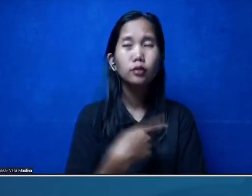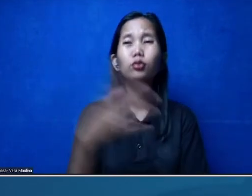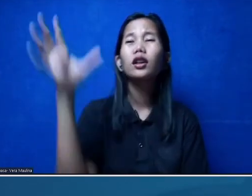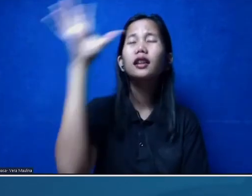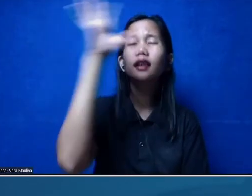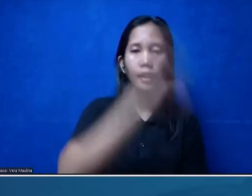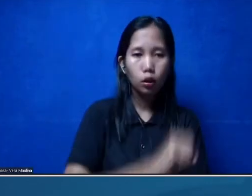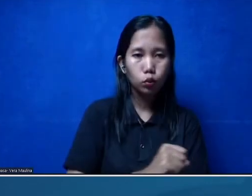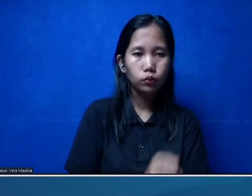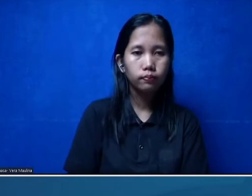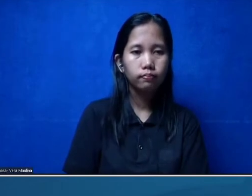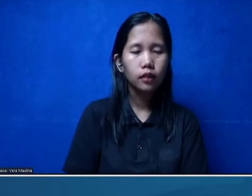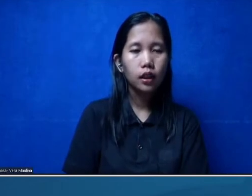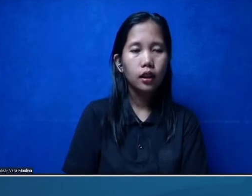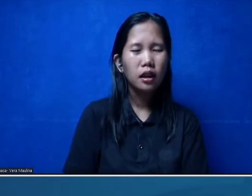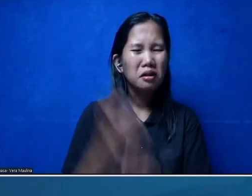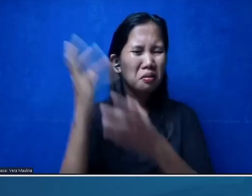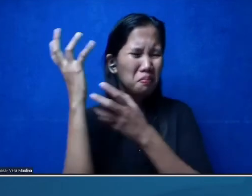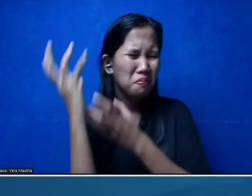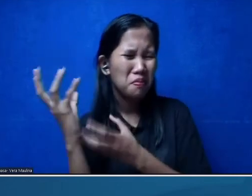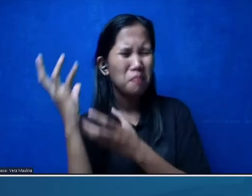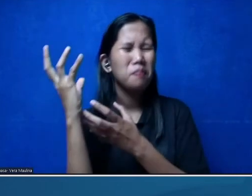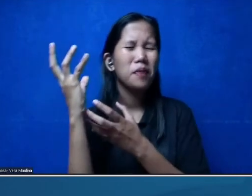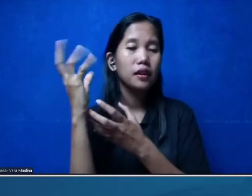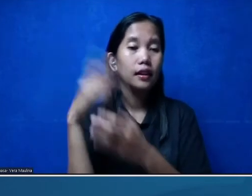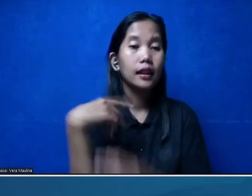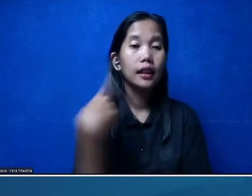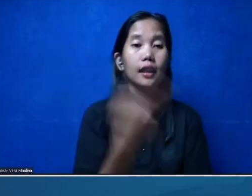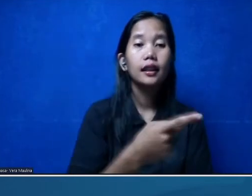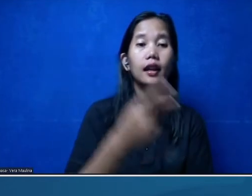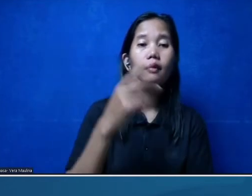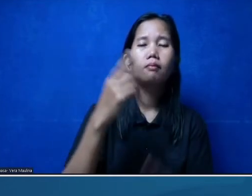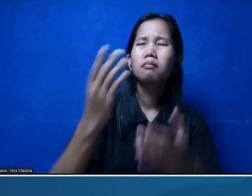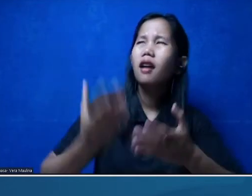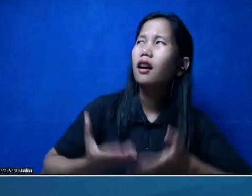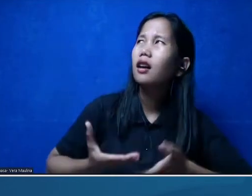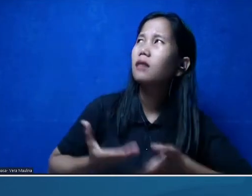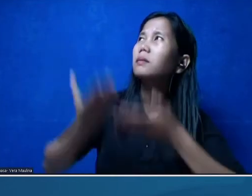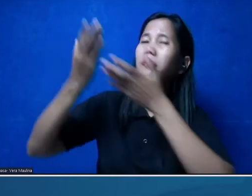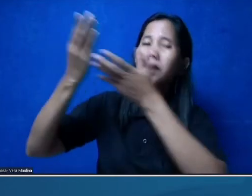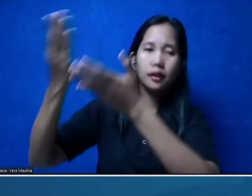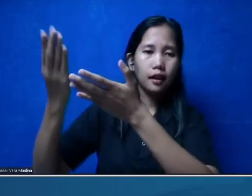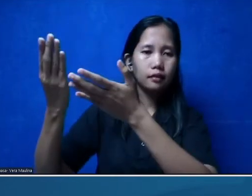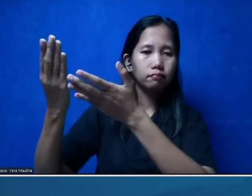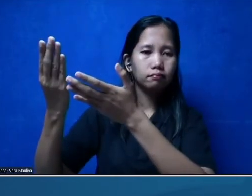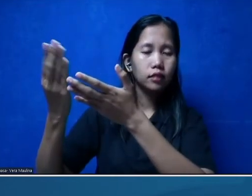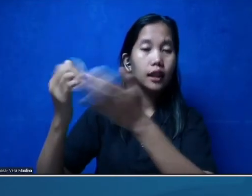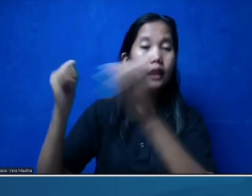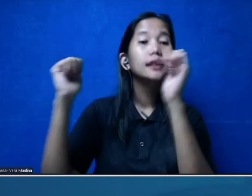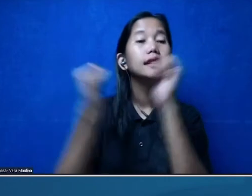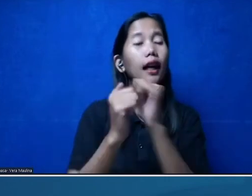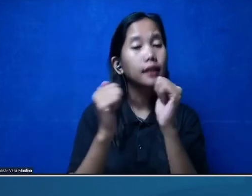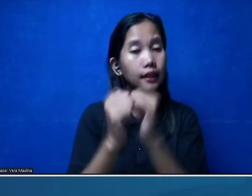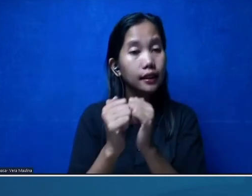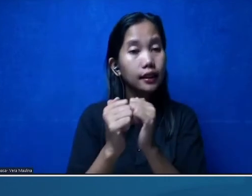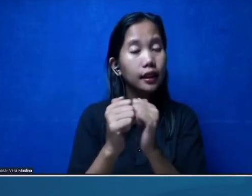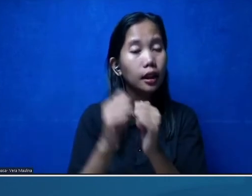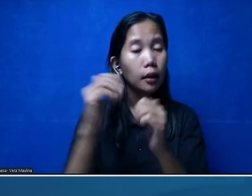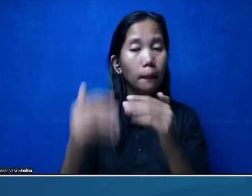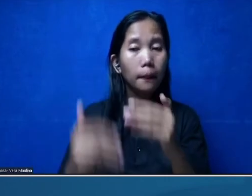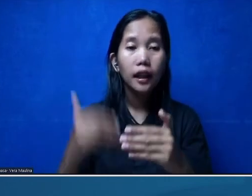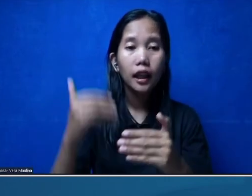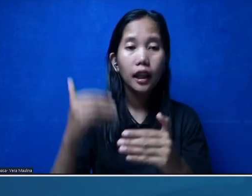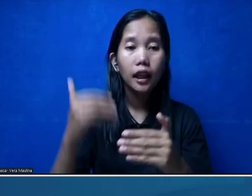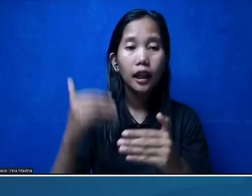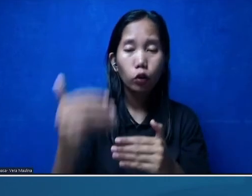yang berikut Dia memberikan keselamatan Dia memberikan kepastian bahwa kita sudah